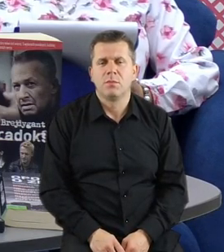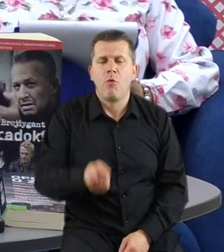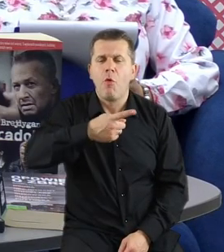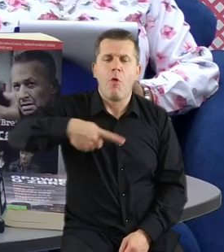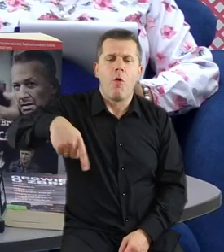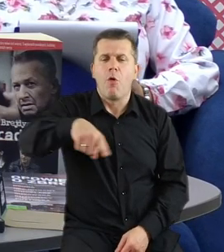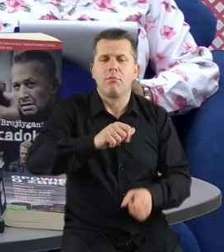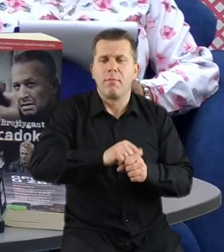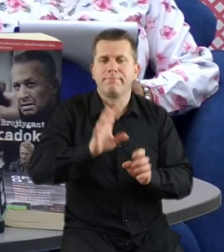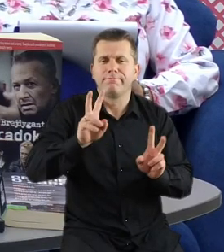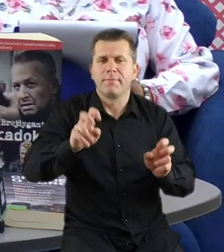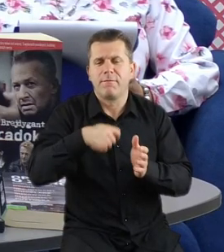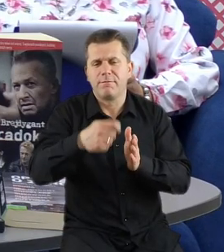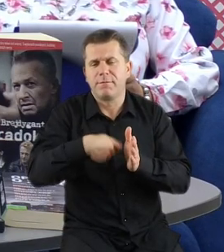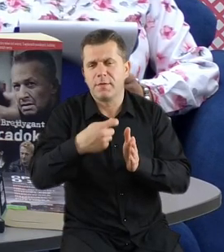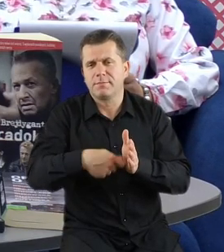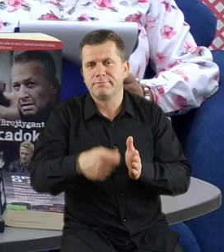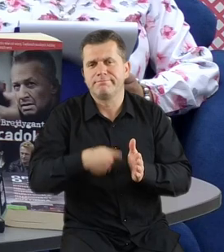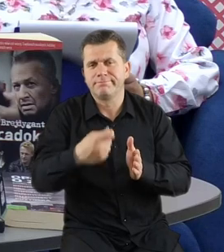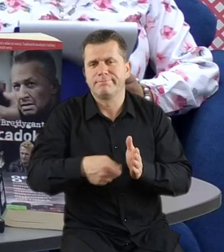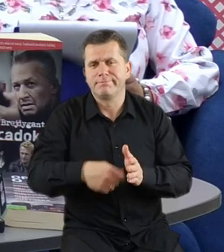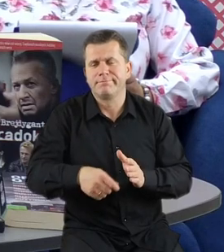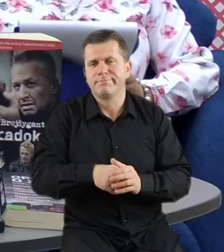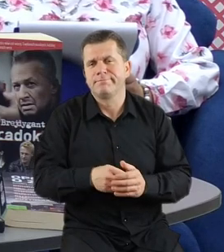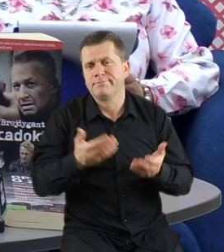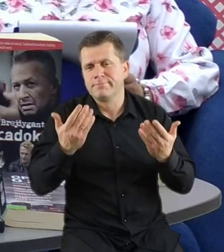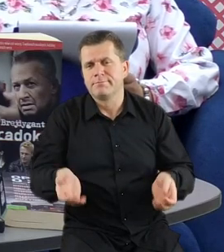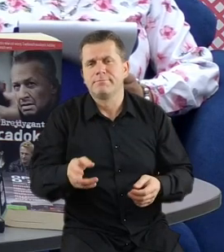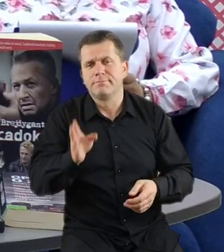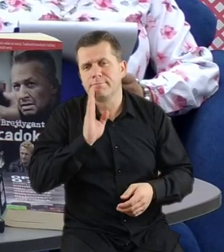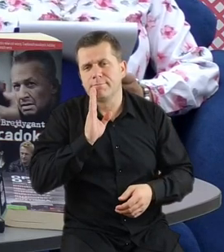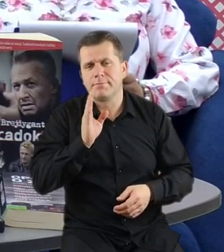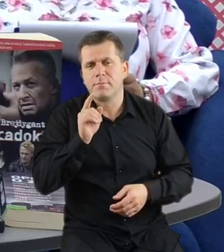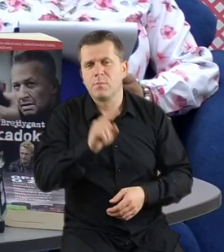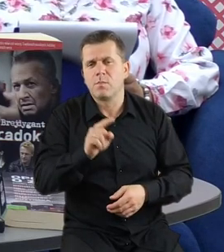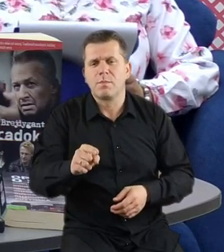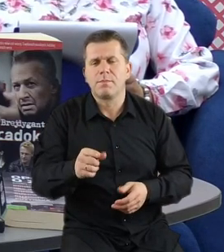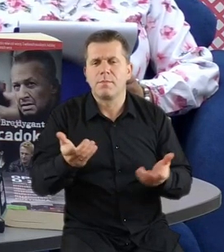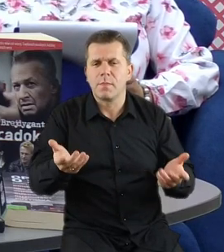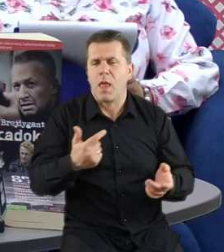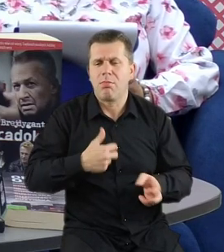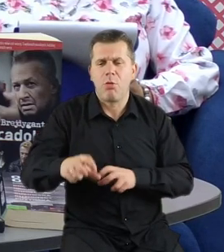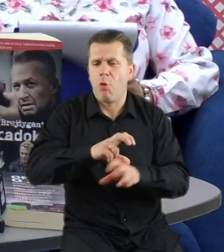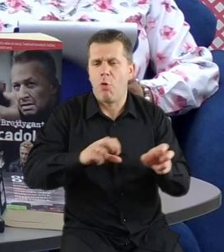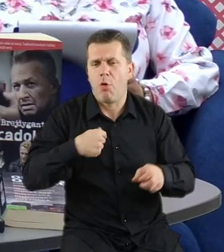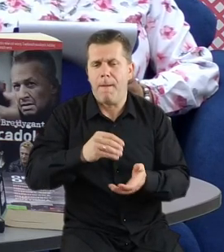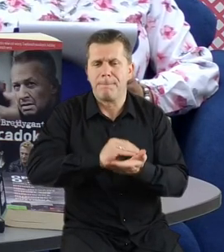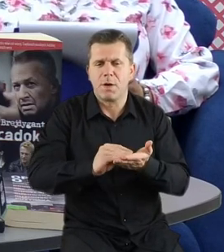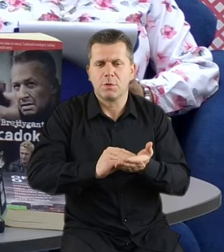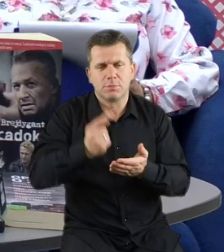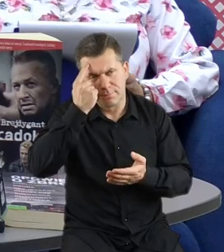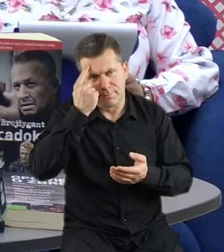powiem, film ready w pewnym sensie, aczkolwiek to nie o to chodzi, że ja je piszę z